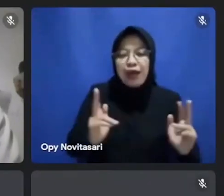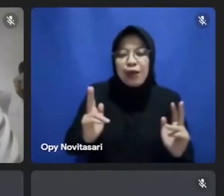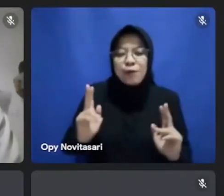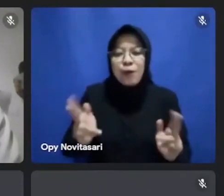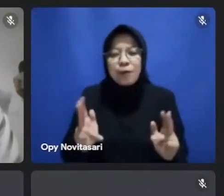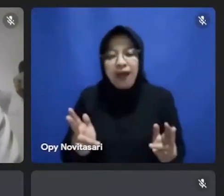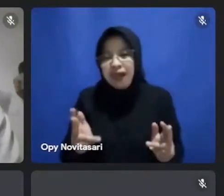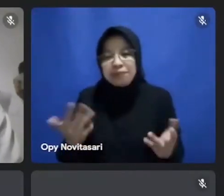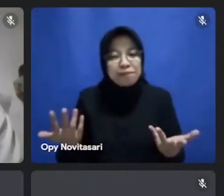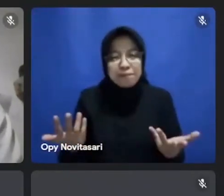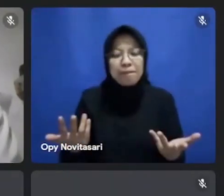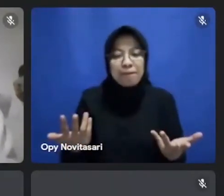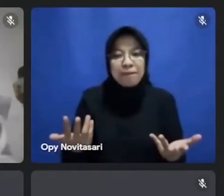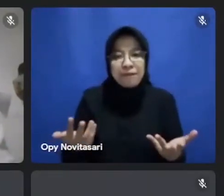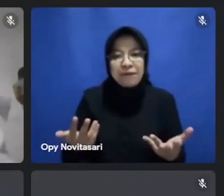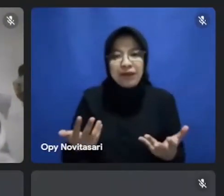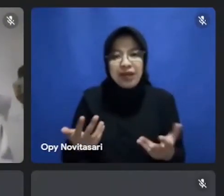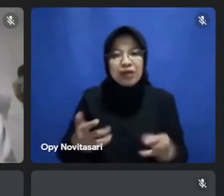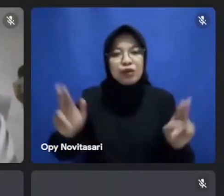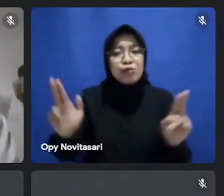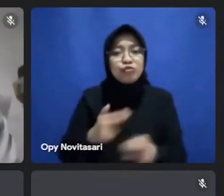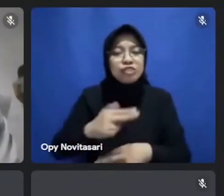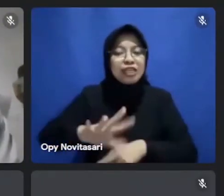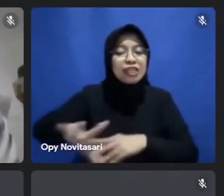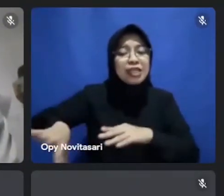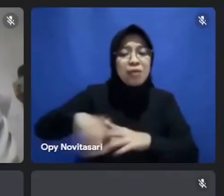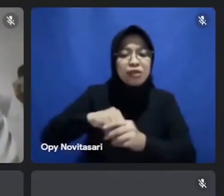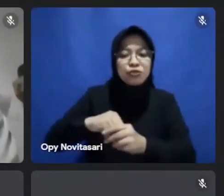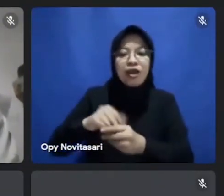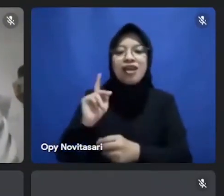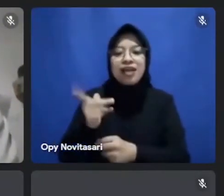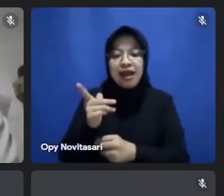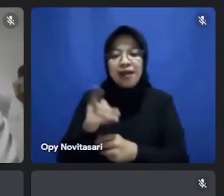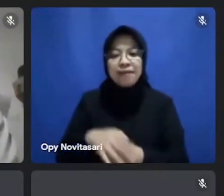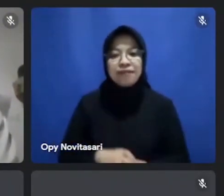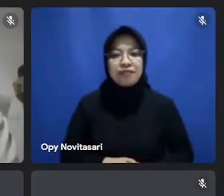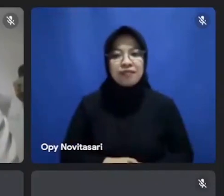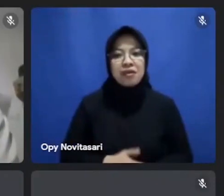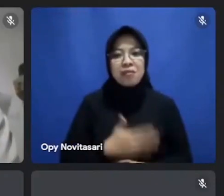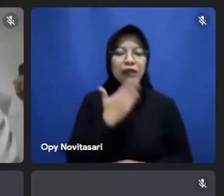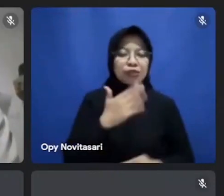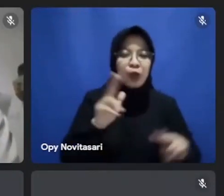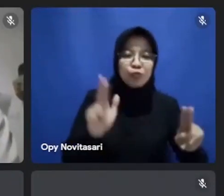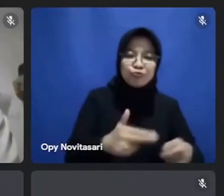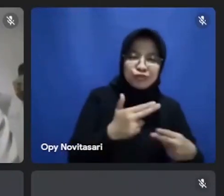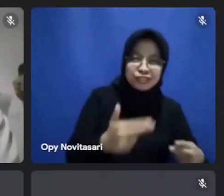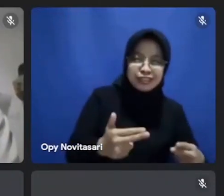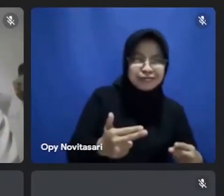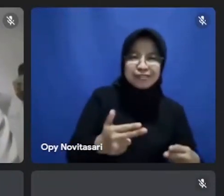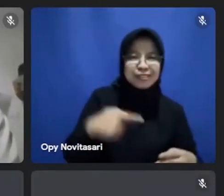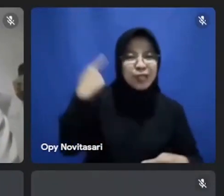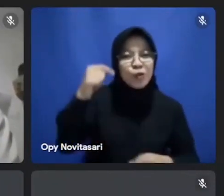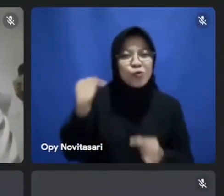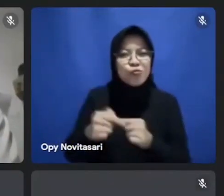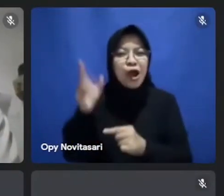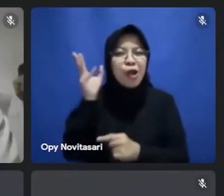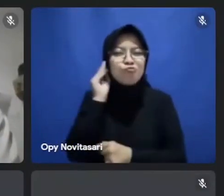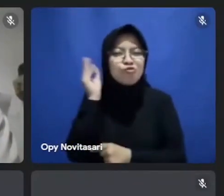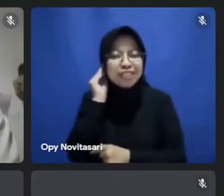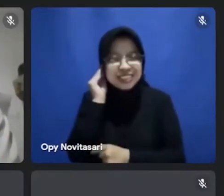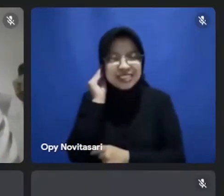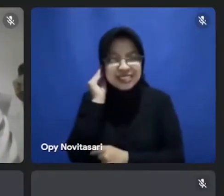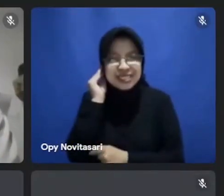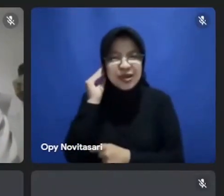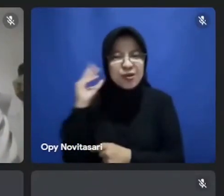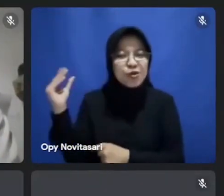juga mencakup musik di musik kita tahunya musik itu adalah soal bunyi padahal